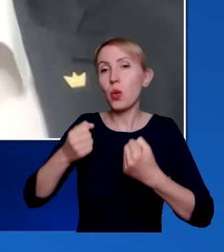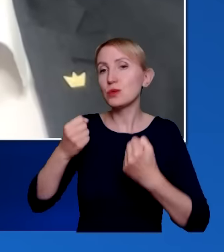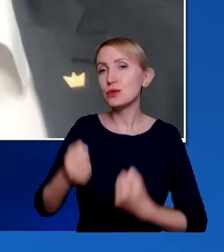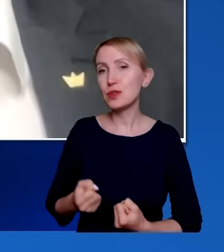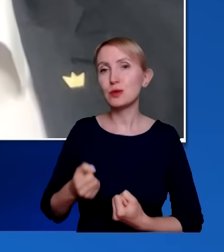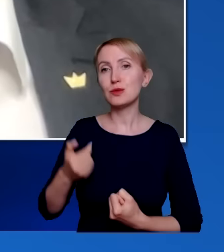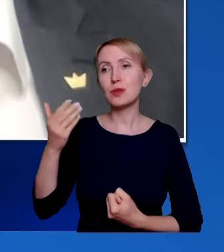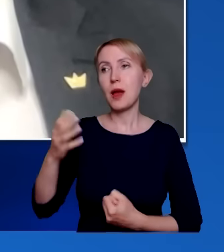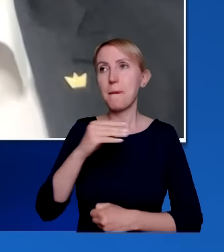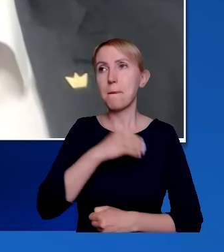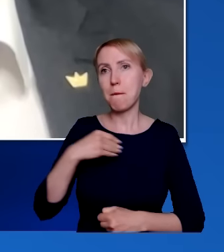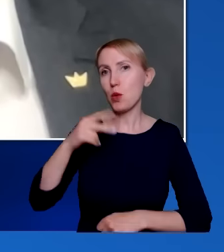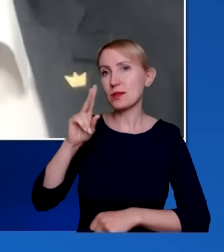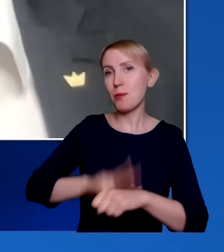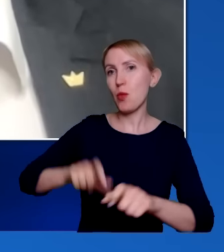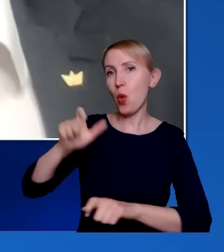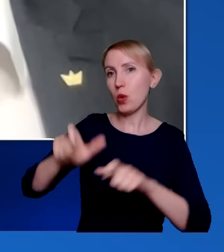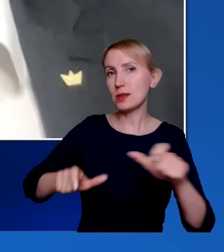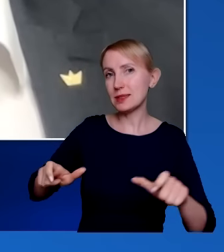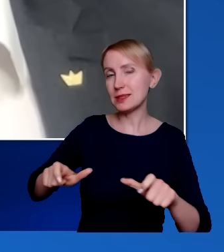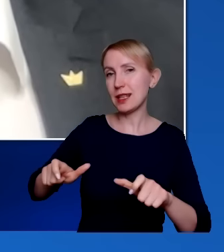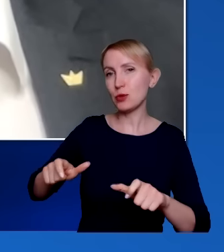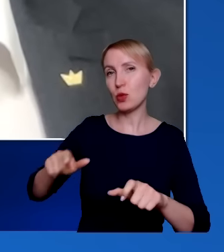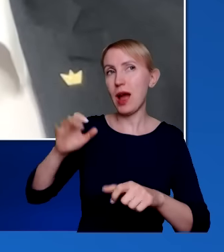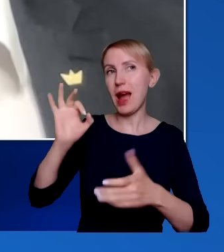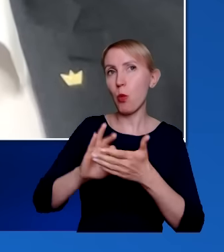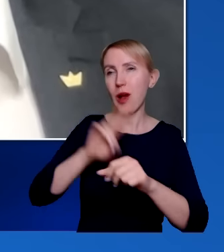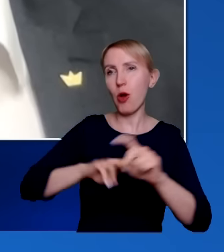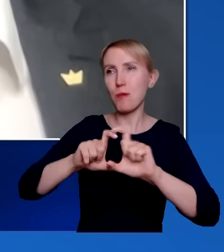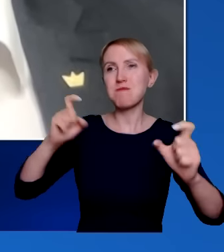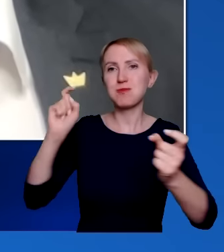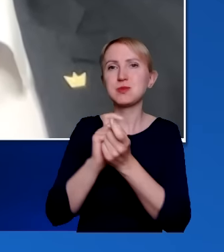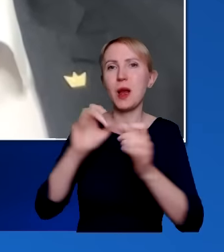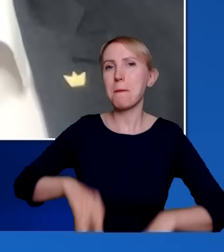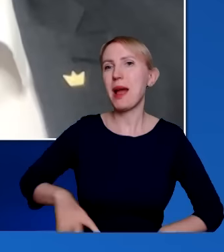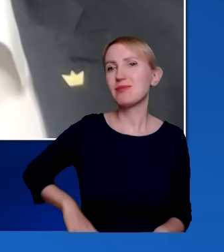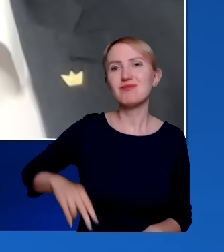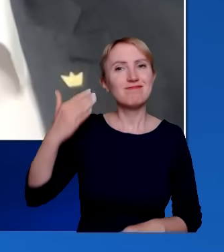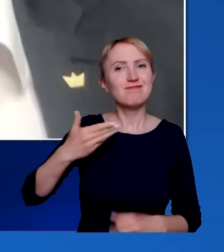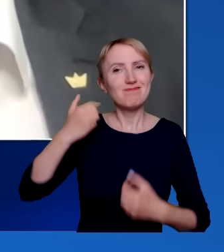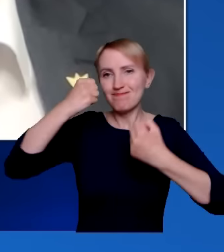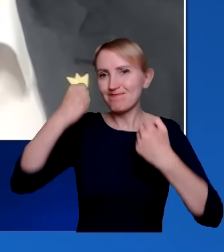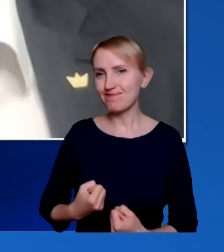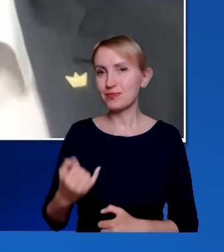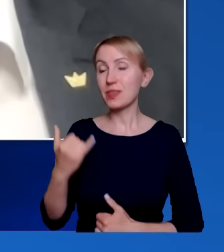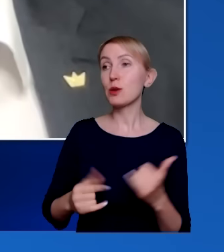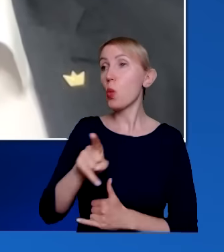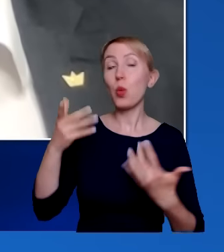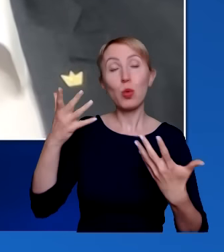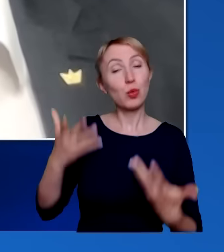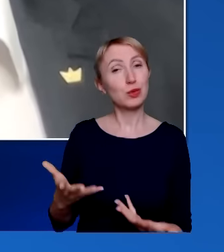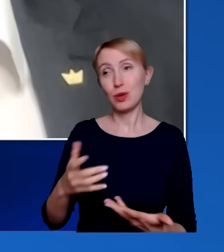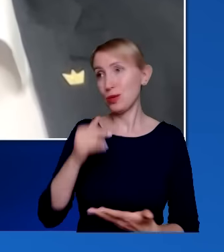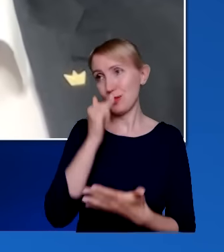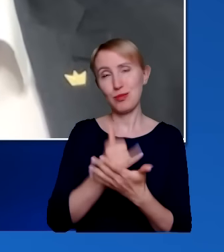polskim funkcjonariuszom policji z tego komisariatu przeciwko panu ministrowi nawet gdyby cheli to pew tego